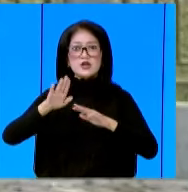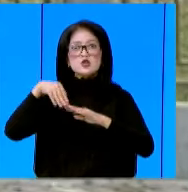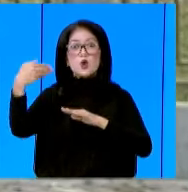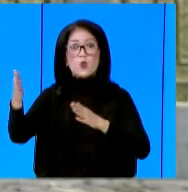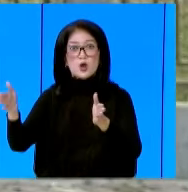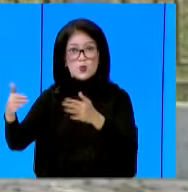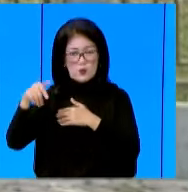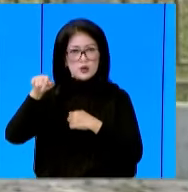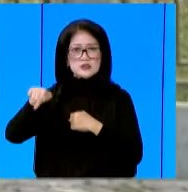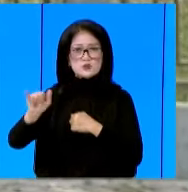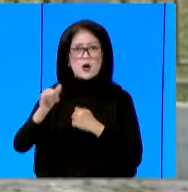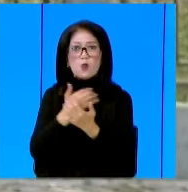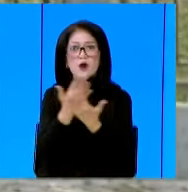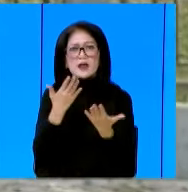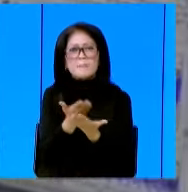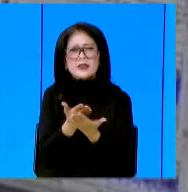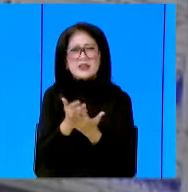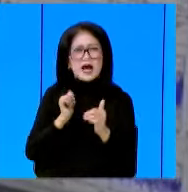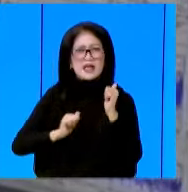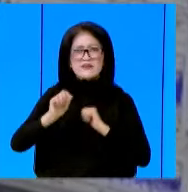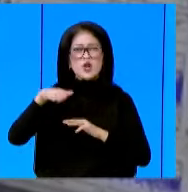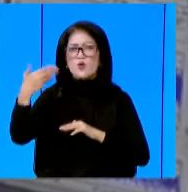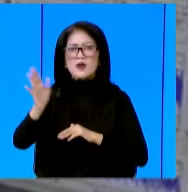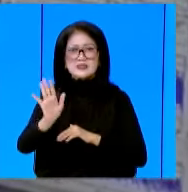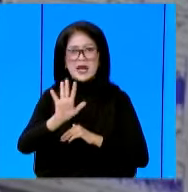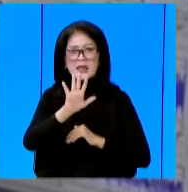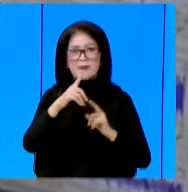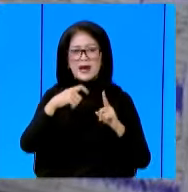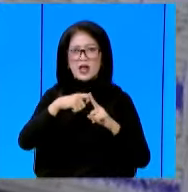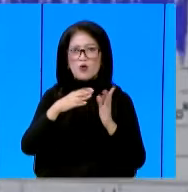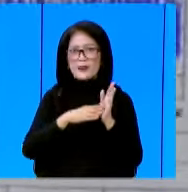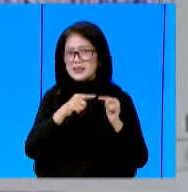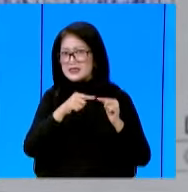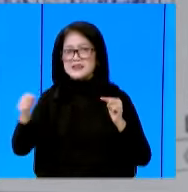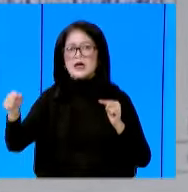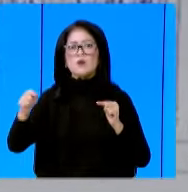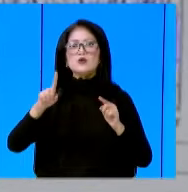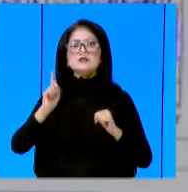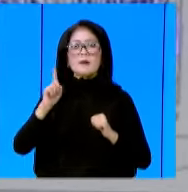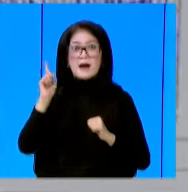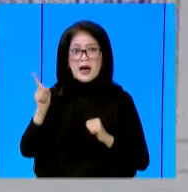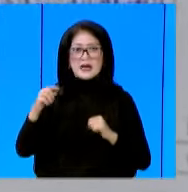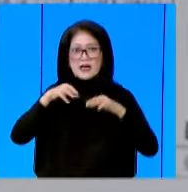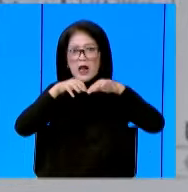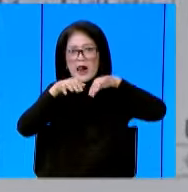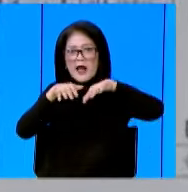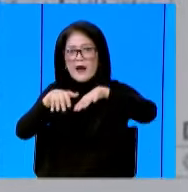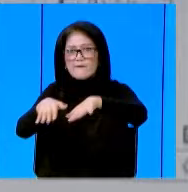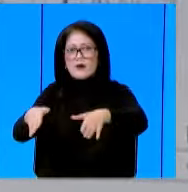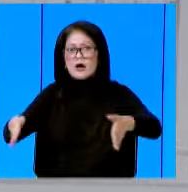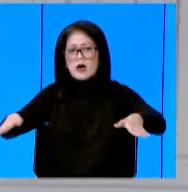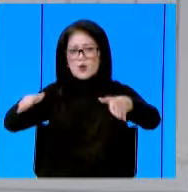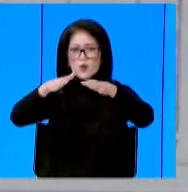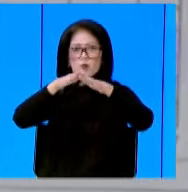beraktivitas di luar ruangan. Warga juga diminta tidak beraktivitas dalam radius 5 km karena adanya aliran lava pijar dari